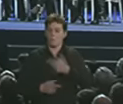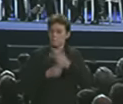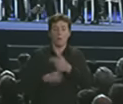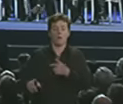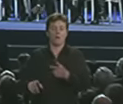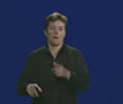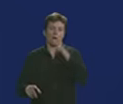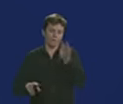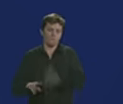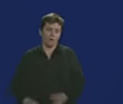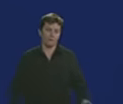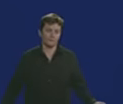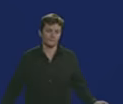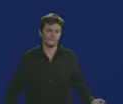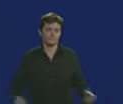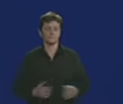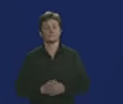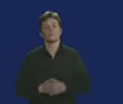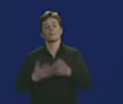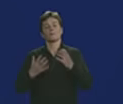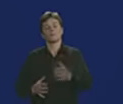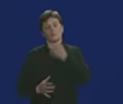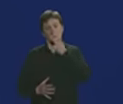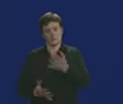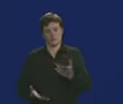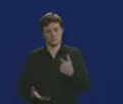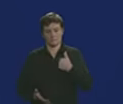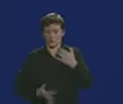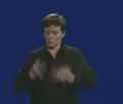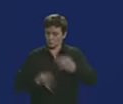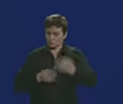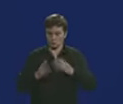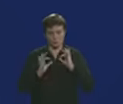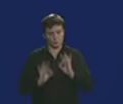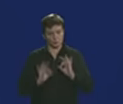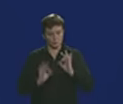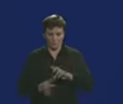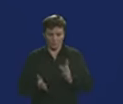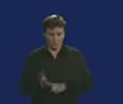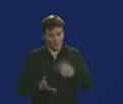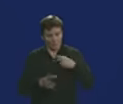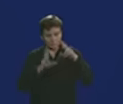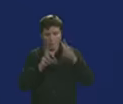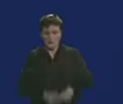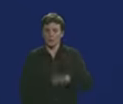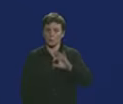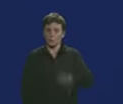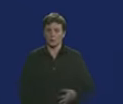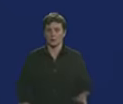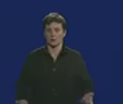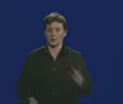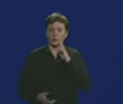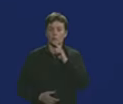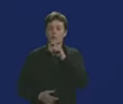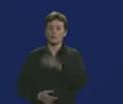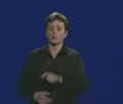mort. Je veux dire une chose. La justice est parfaitement dans son rôle en déclenchant une enquête. Parce que la mort d'un